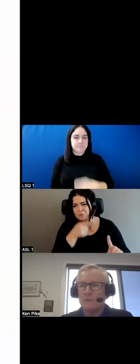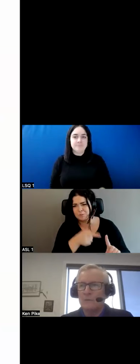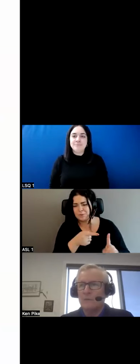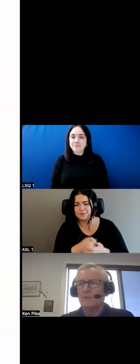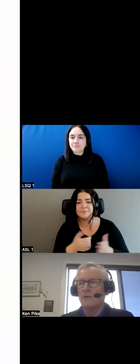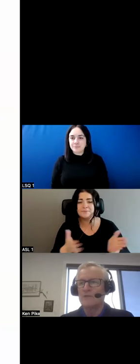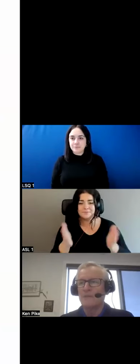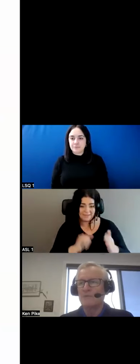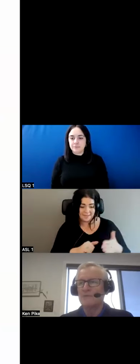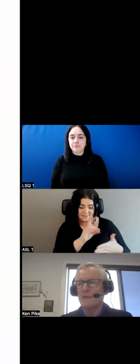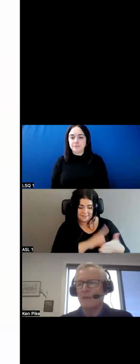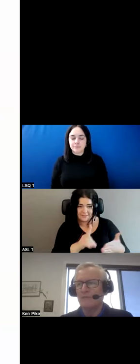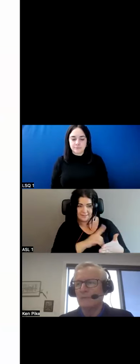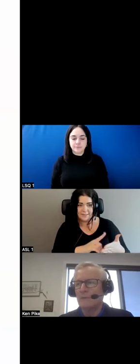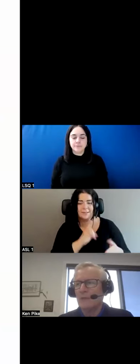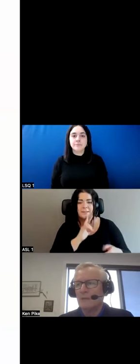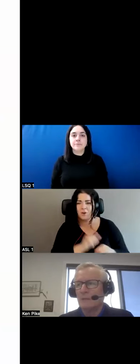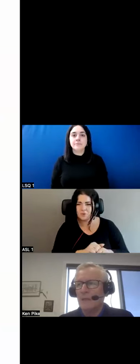Les